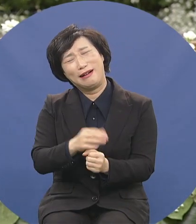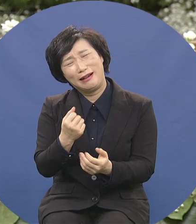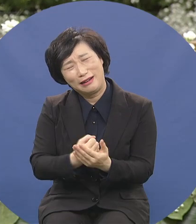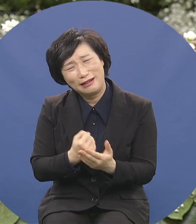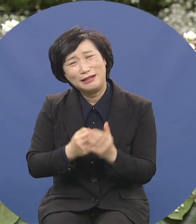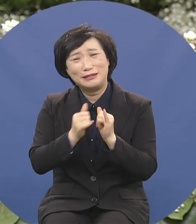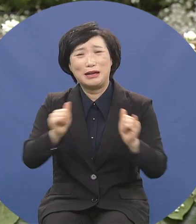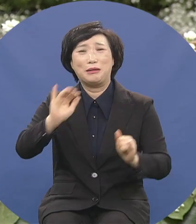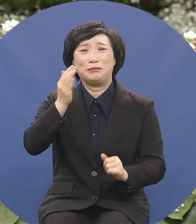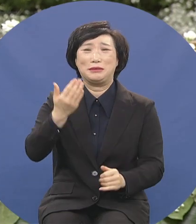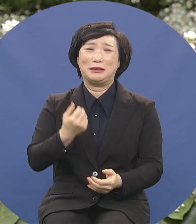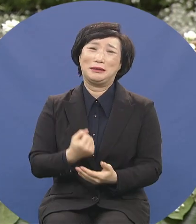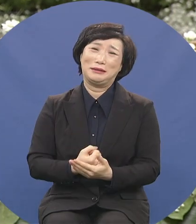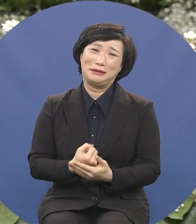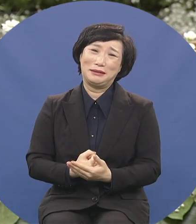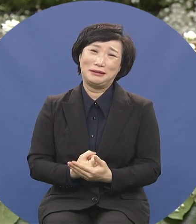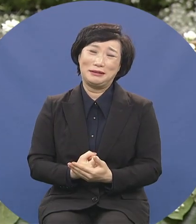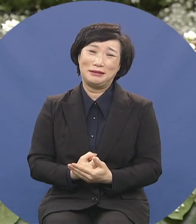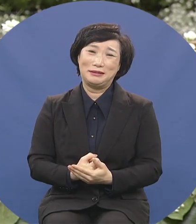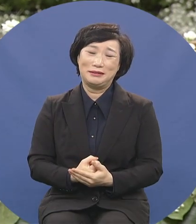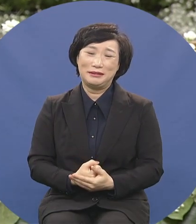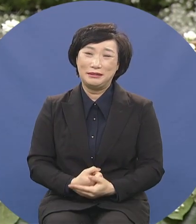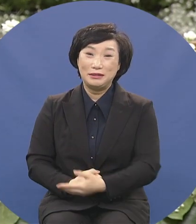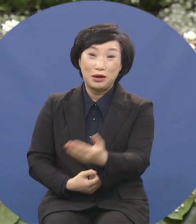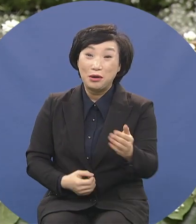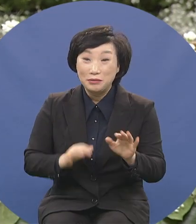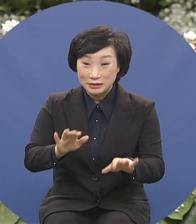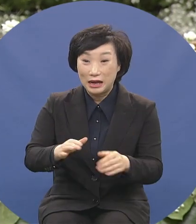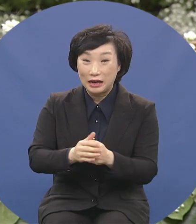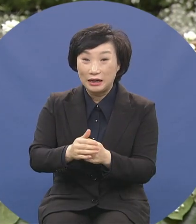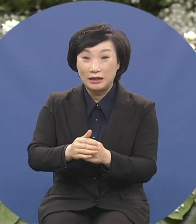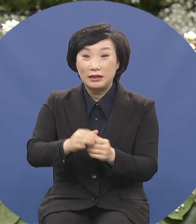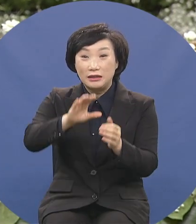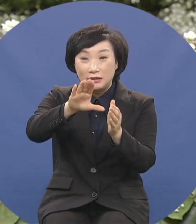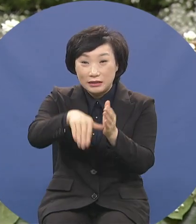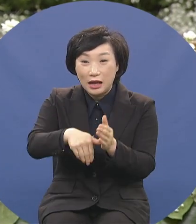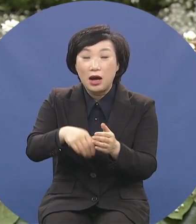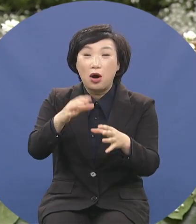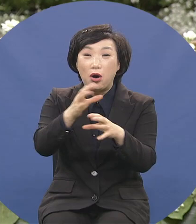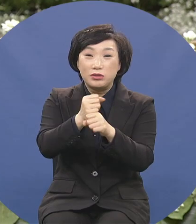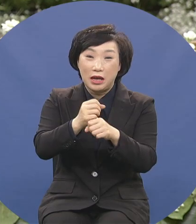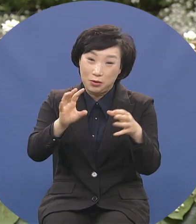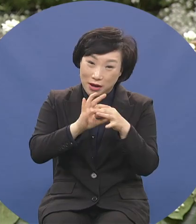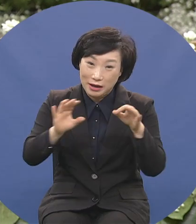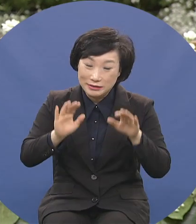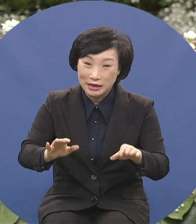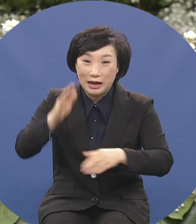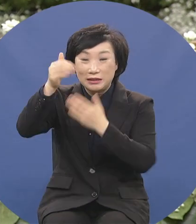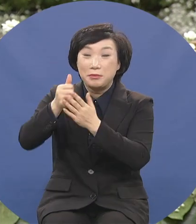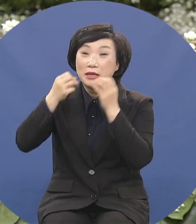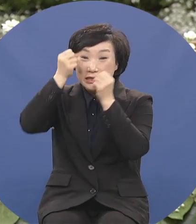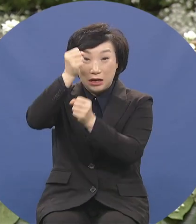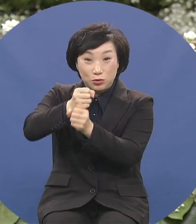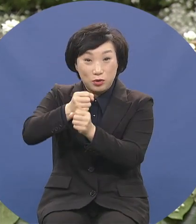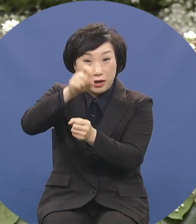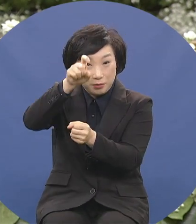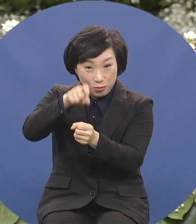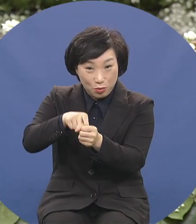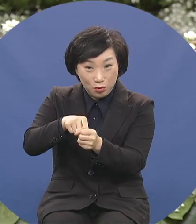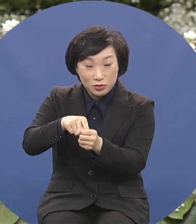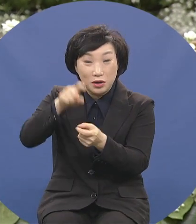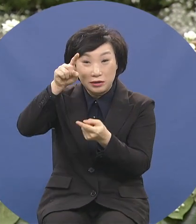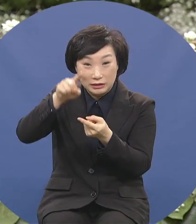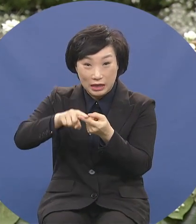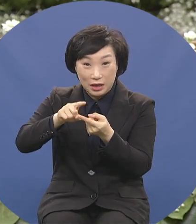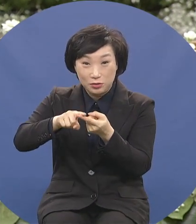사람이 되겠는가. 어느 시대 사람이든 하나님의 창조하신